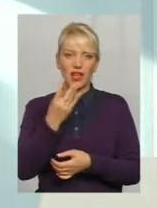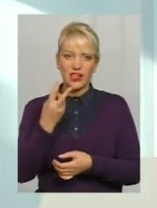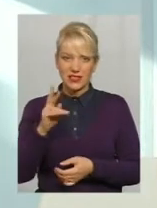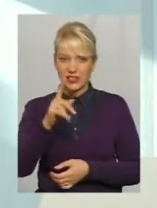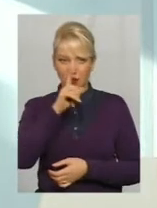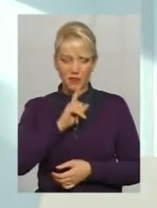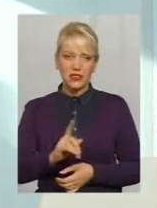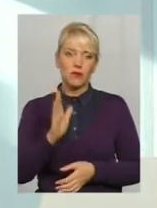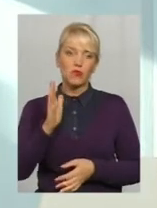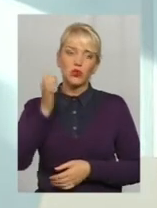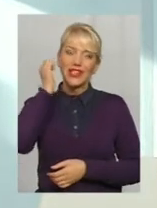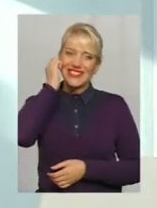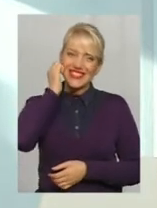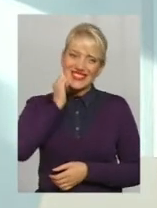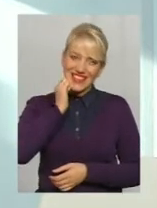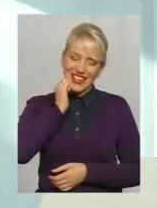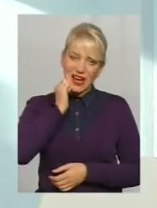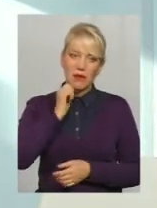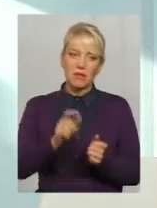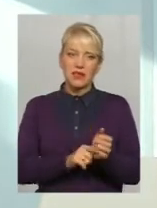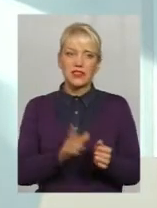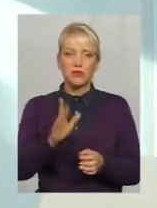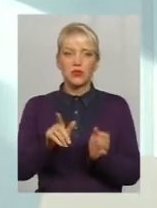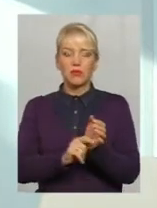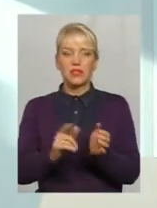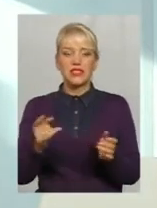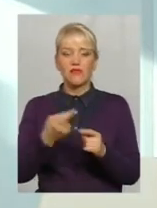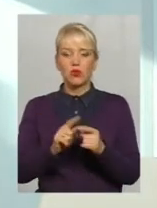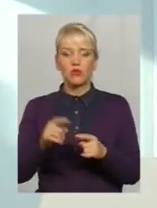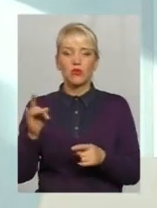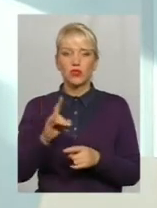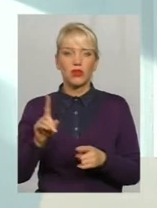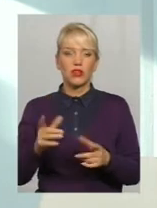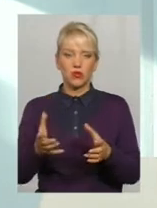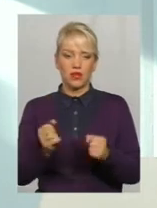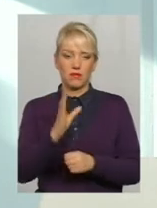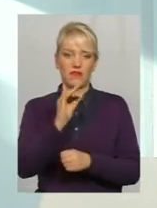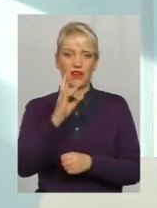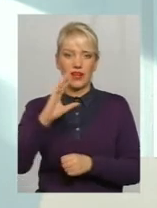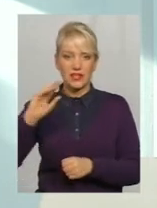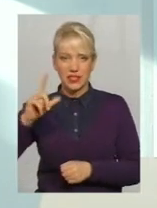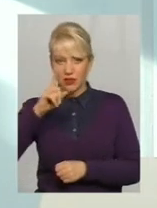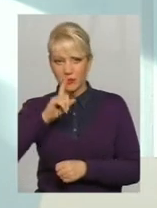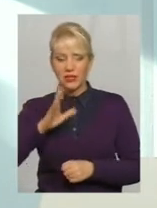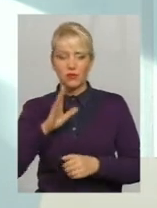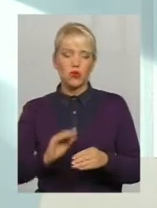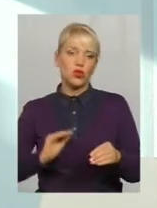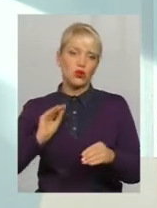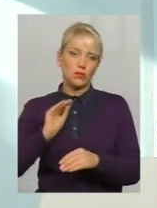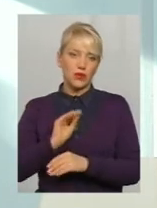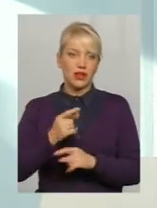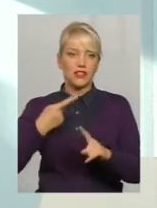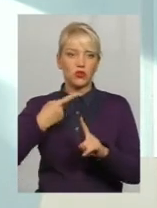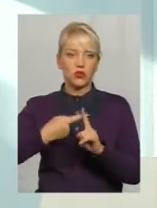Однозначно, буде стара пенсія, тобто буде пенсія у тому розмірі, який вони отримували у вересні місяці, і буде доплата додатково, знову ж